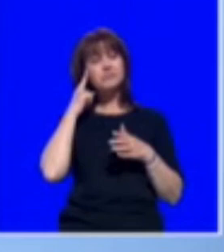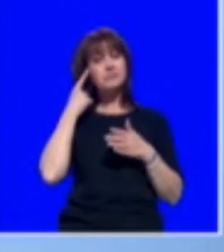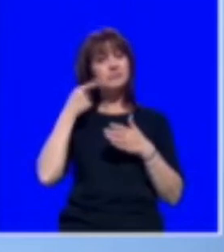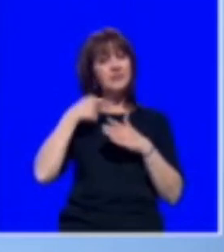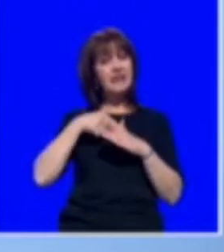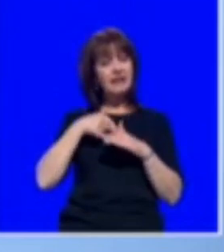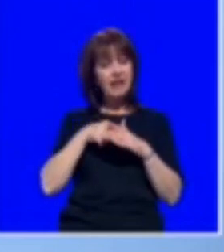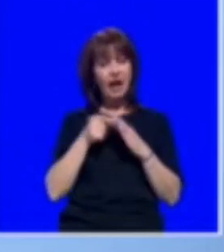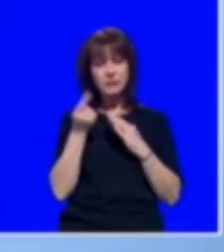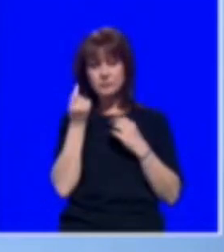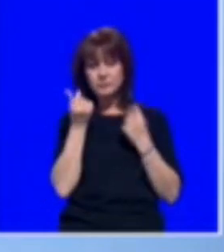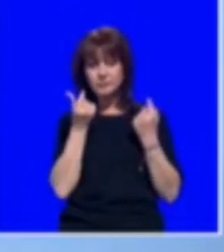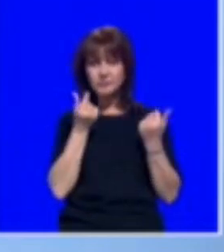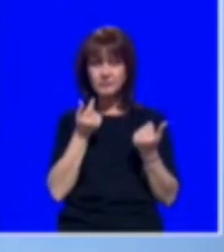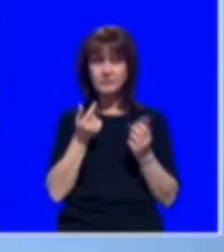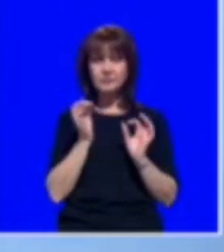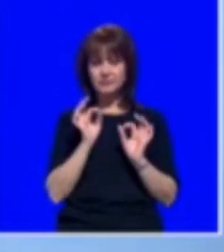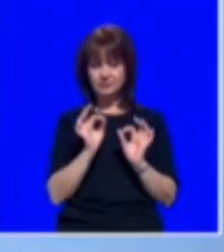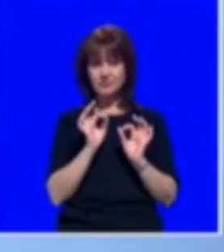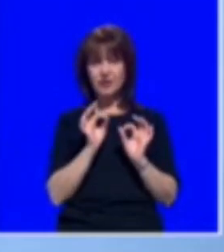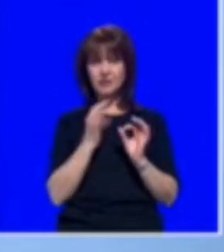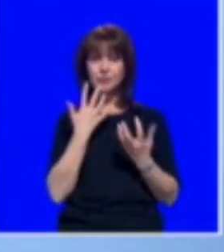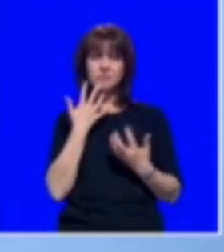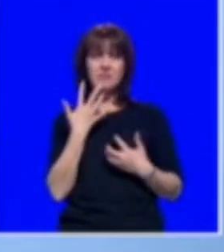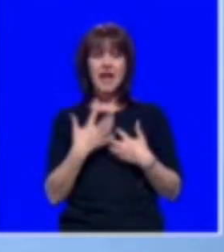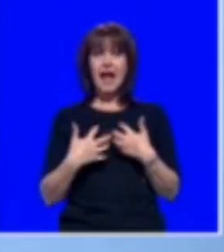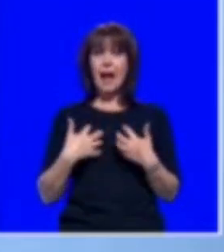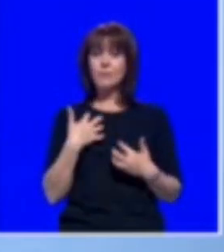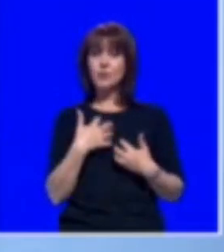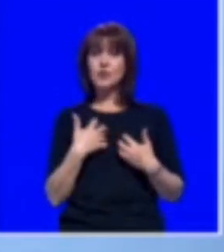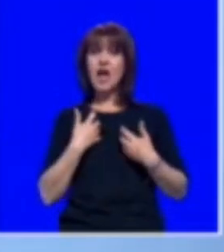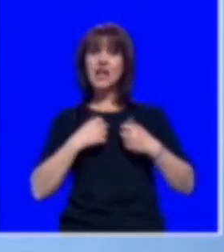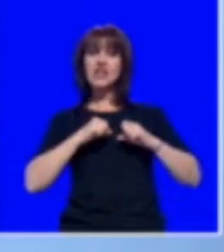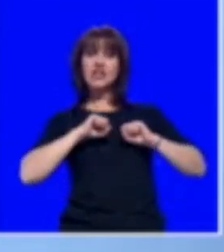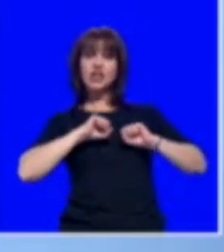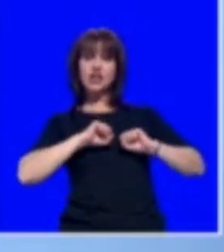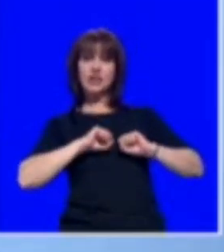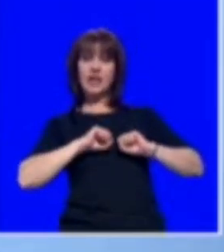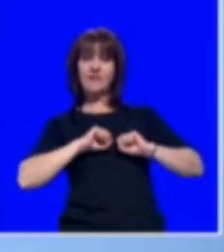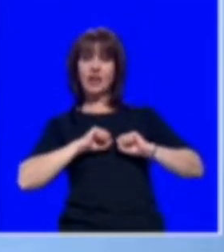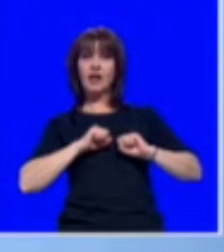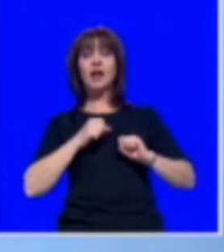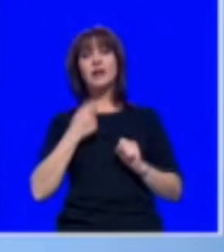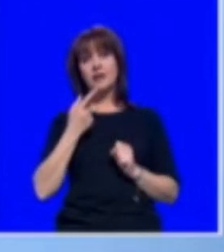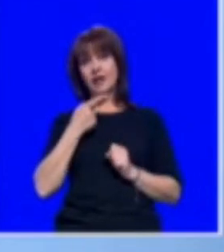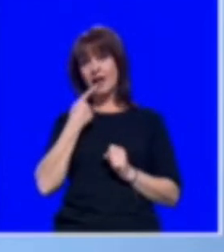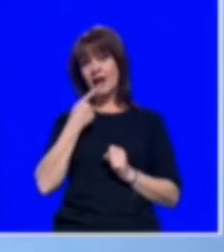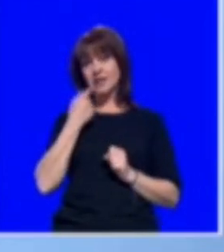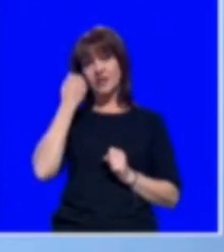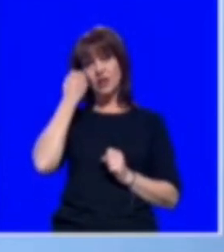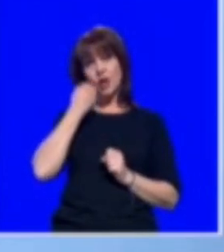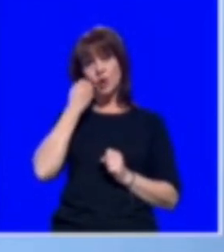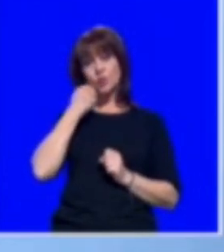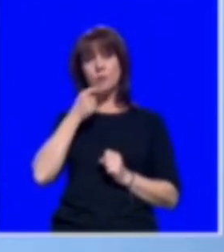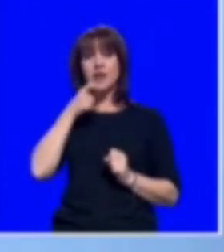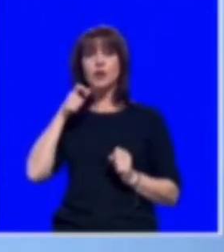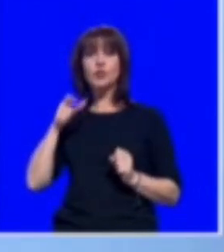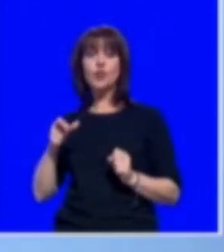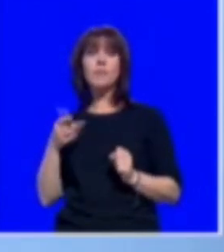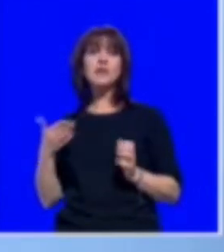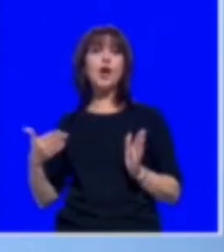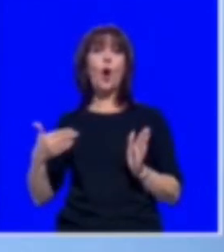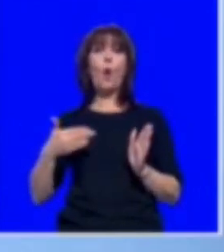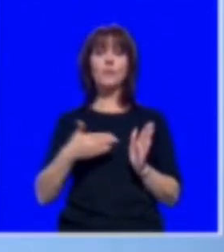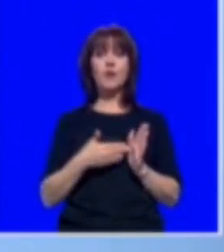и наистина... дори мога да кажа емоционално, защитаваха това. Вие сега това. Добри думи казвате за опонента си от кампанията.